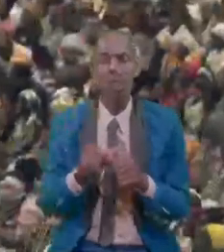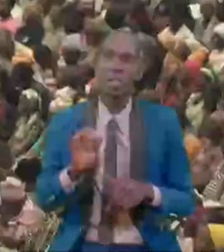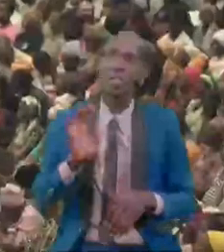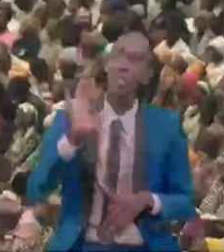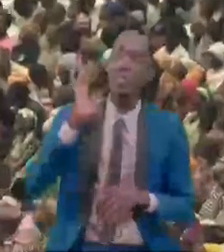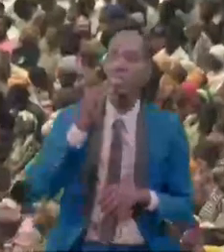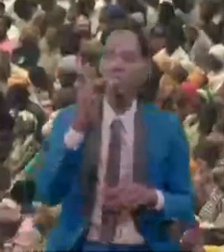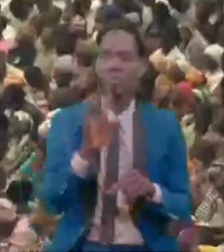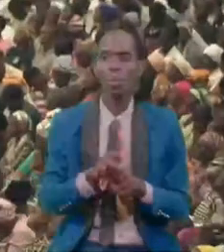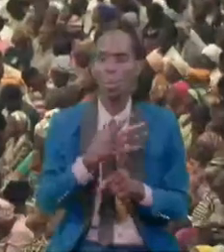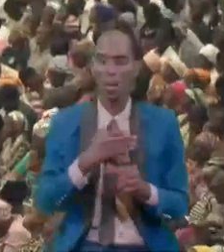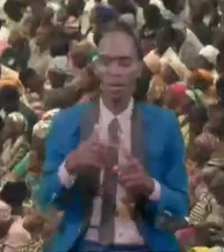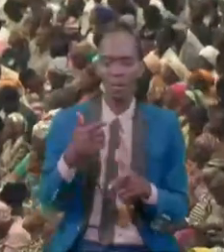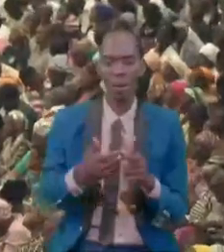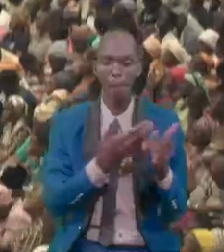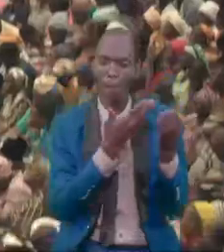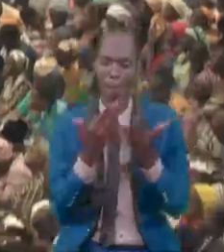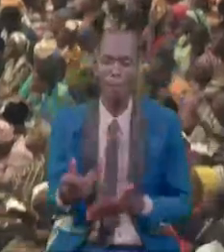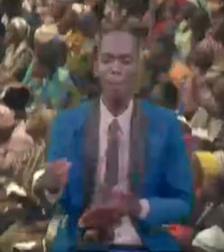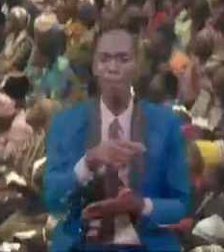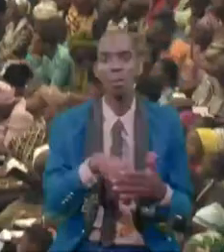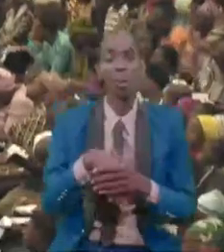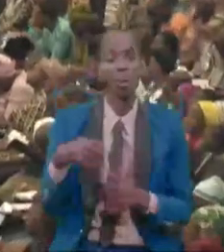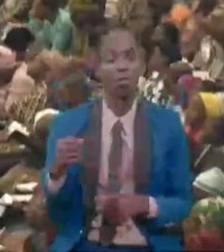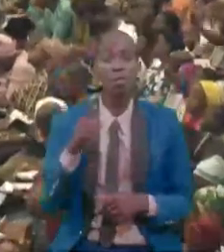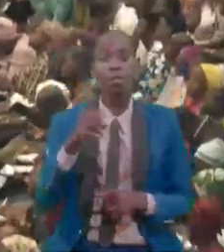souvenu de sa promesse et les a fait sortir.